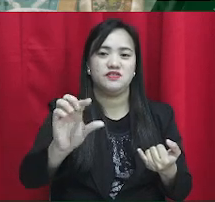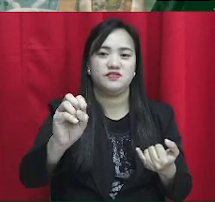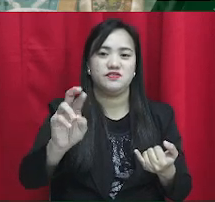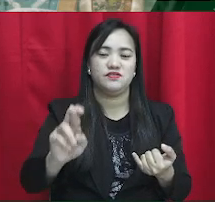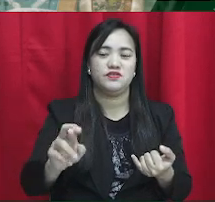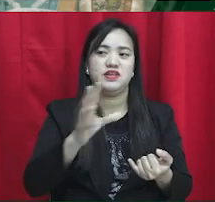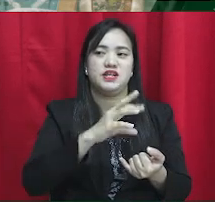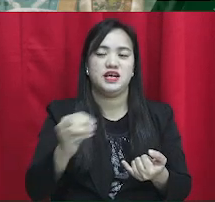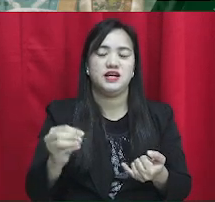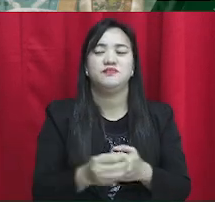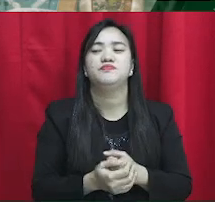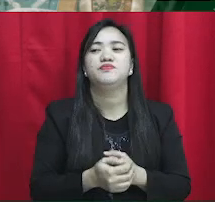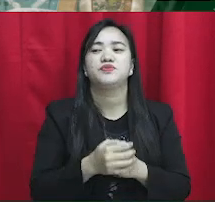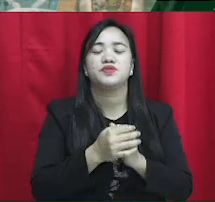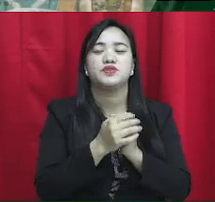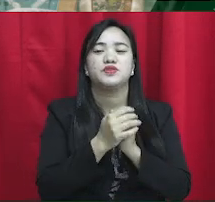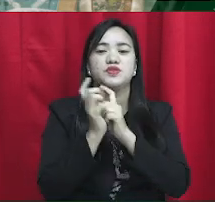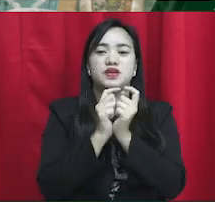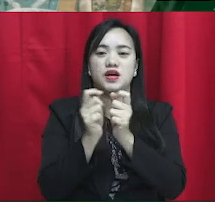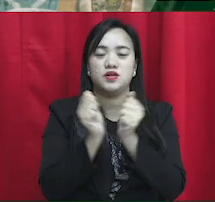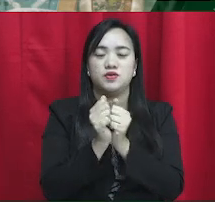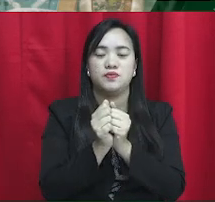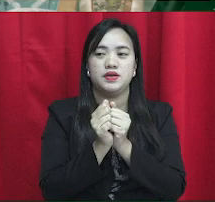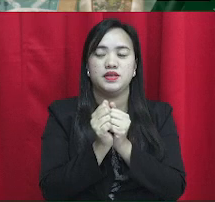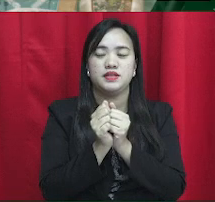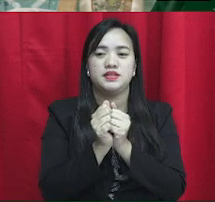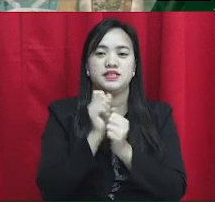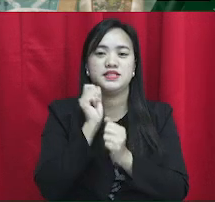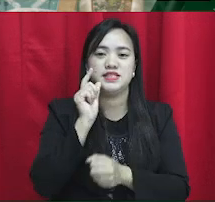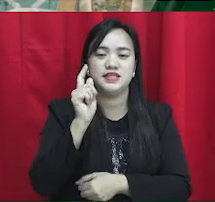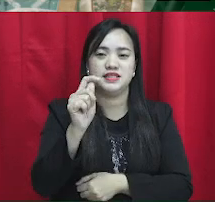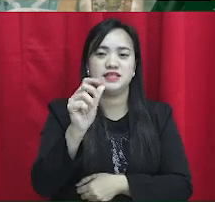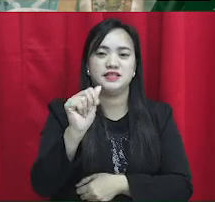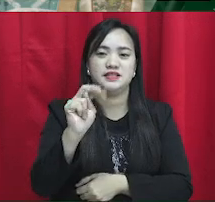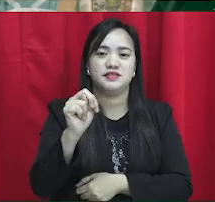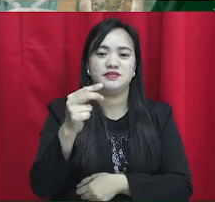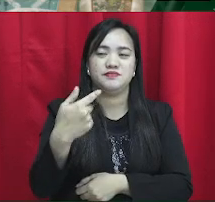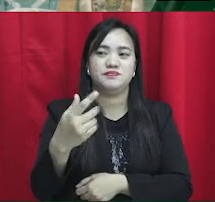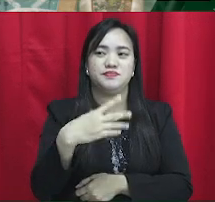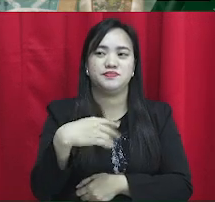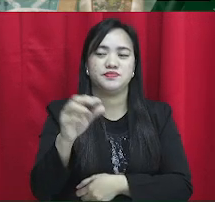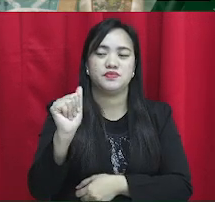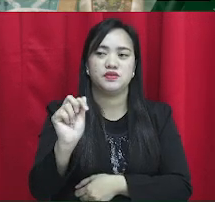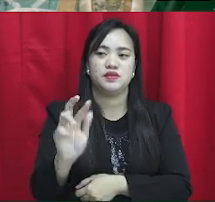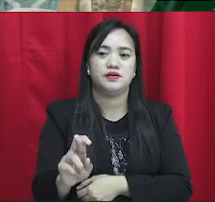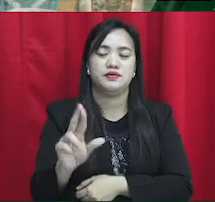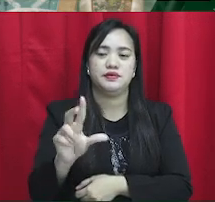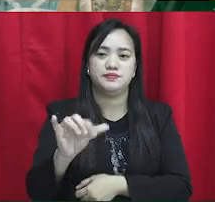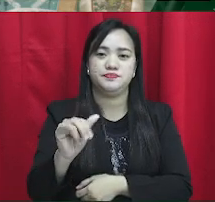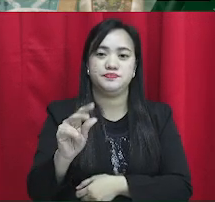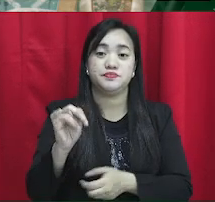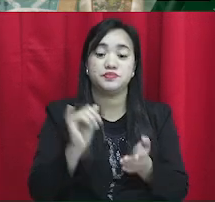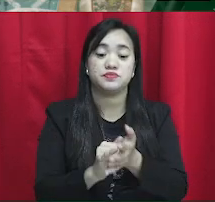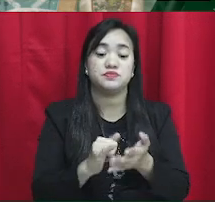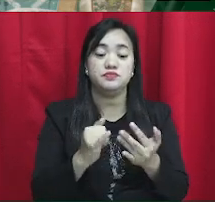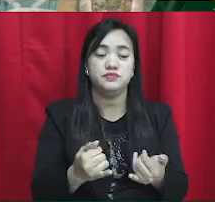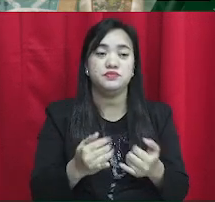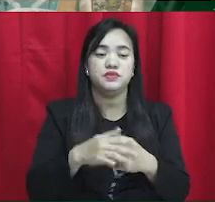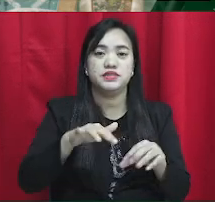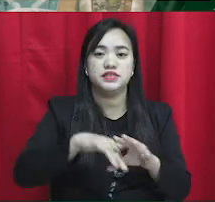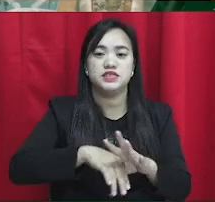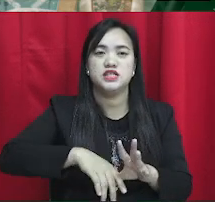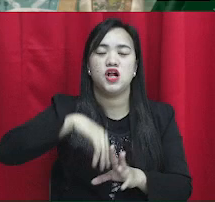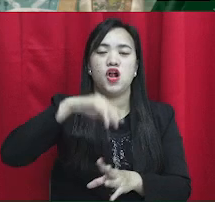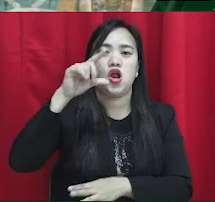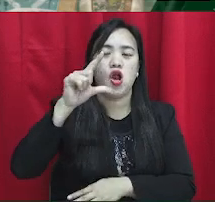ating suki. Talaga, kailangan batiin to. Si Ma'am Arlene na nasa Hong Kong. At